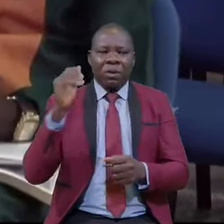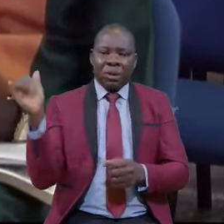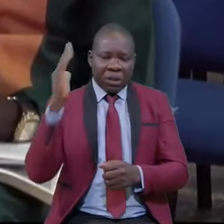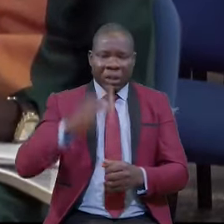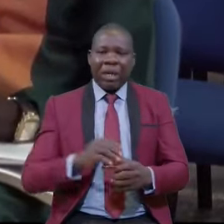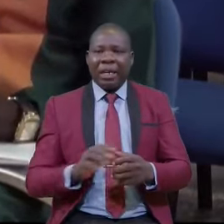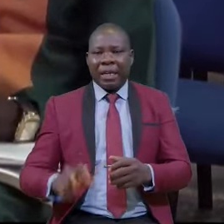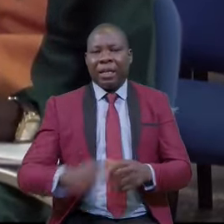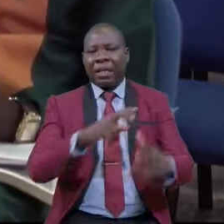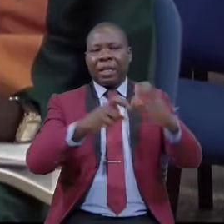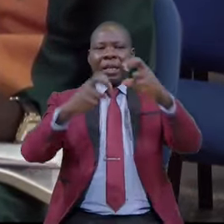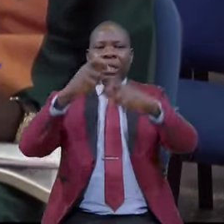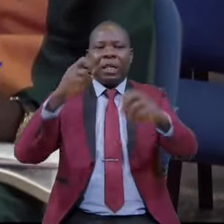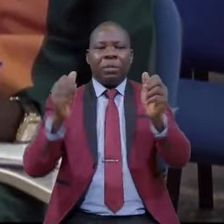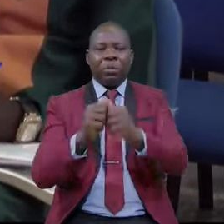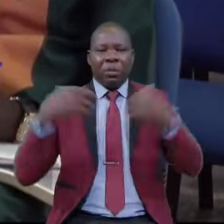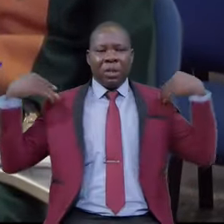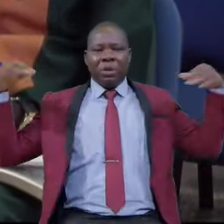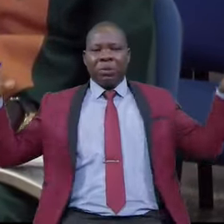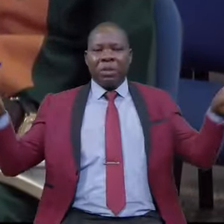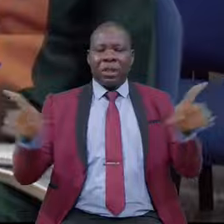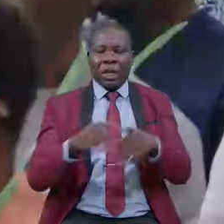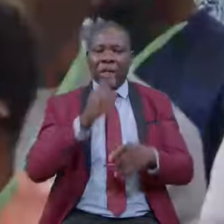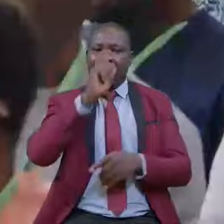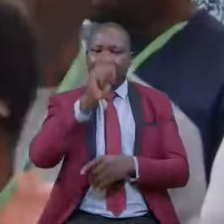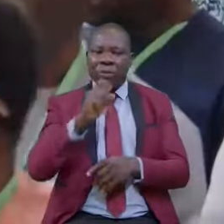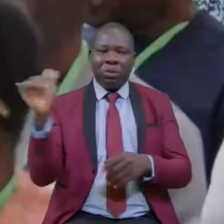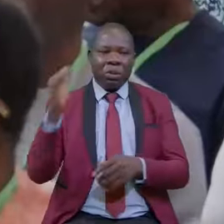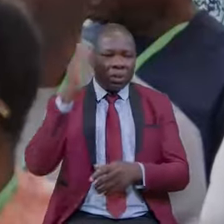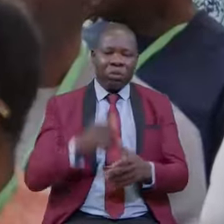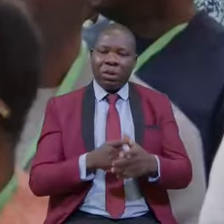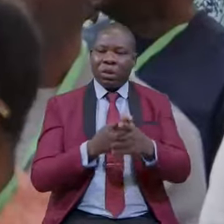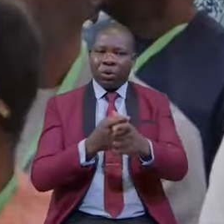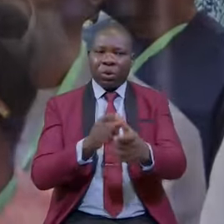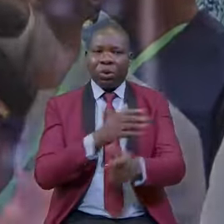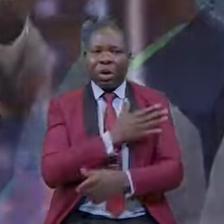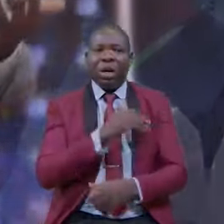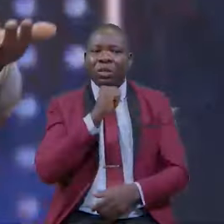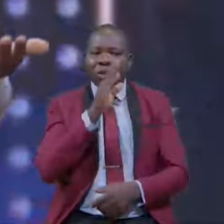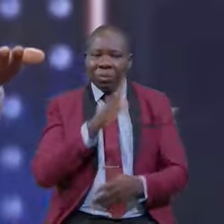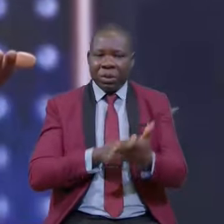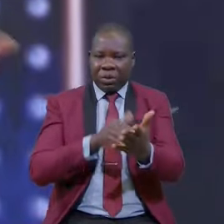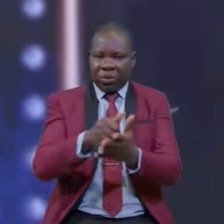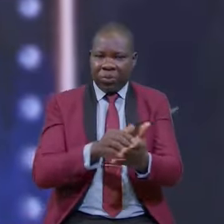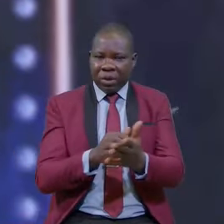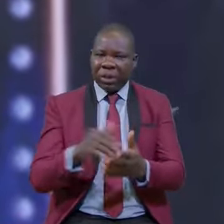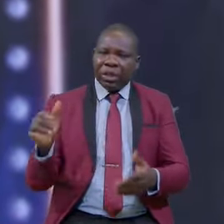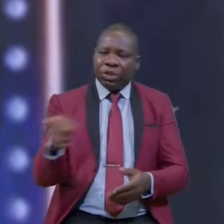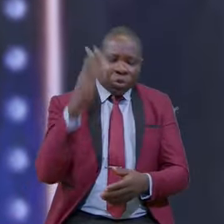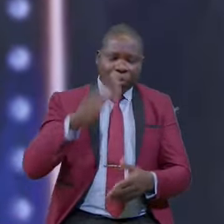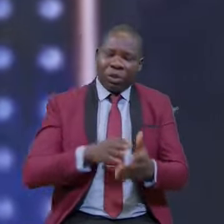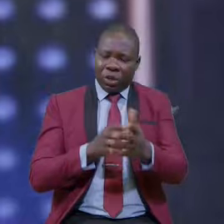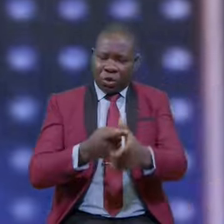Est-ce que c'est possible dans ta vie? Tu vas courir et tu ne te la fatigueras pas. Tu vas courir et tu ne seras